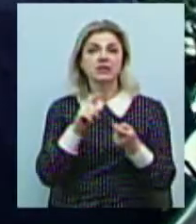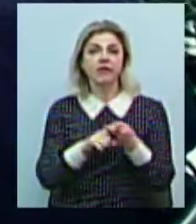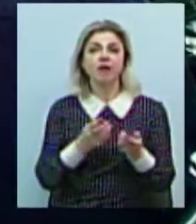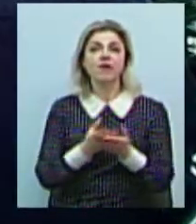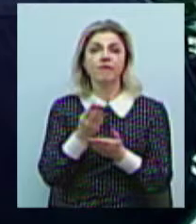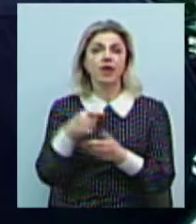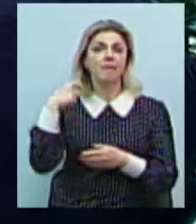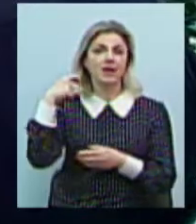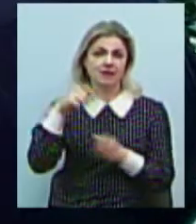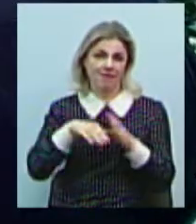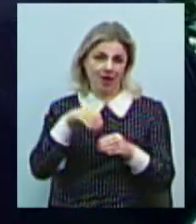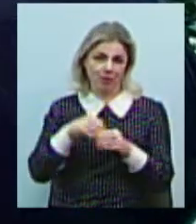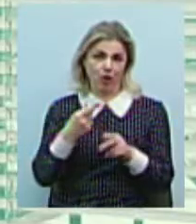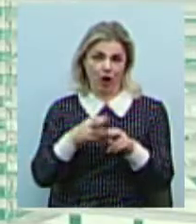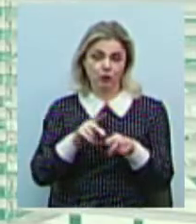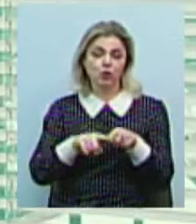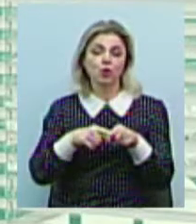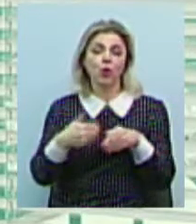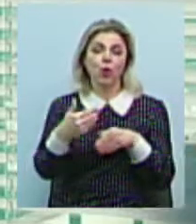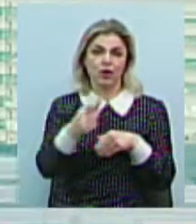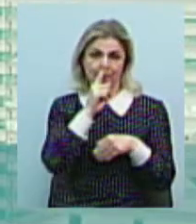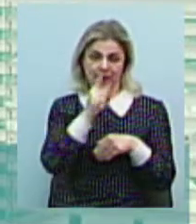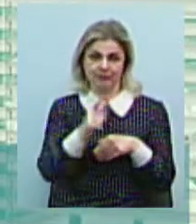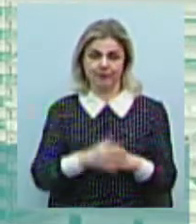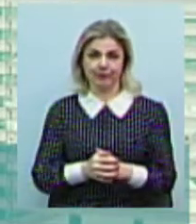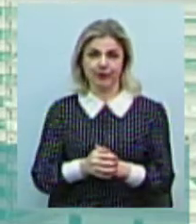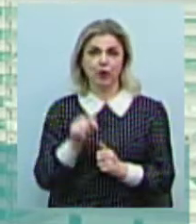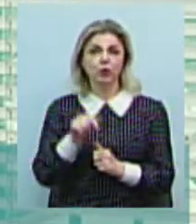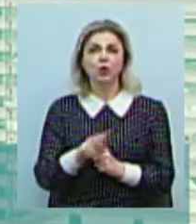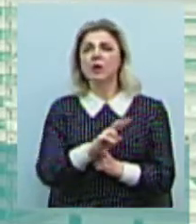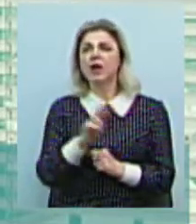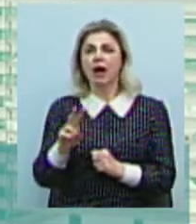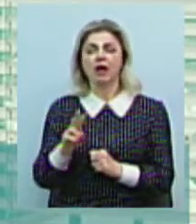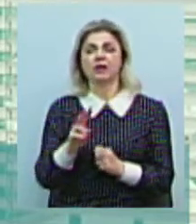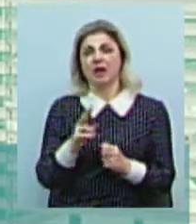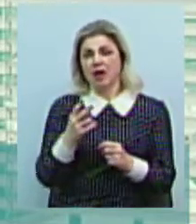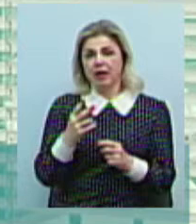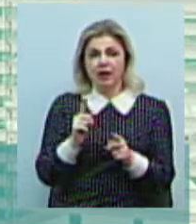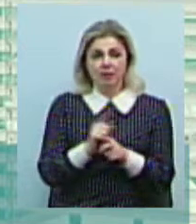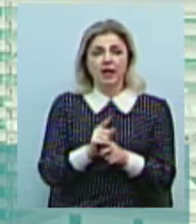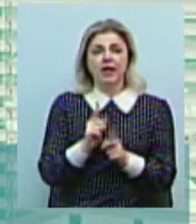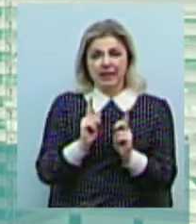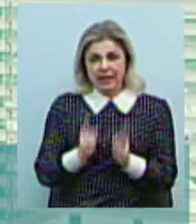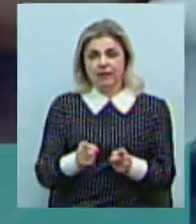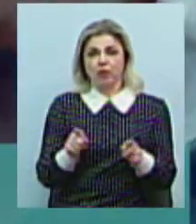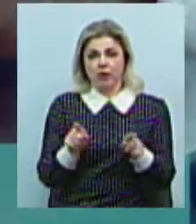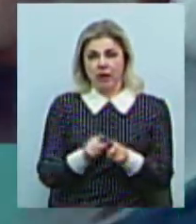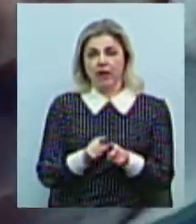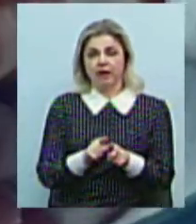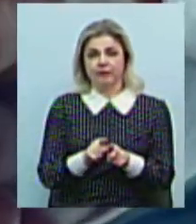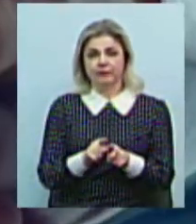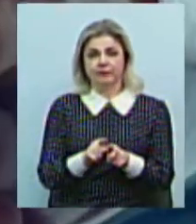президентськими виборами, які відбудуться за місяць. Тут не може бути ніяких там двояких читань. Це дійсно такий